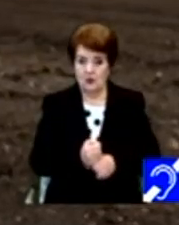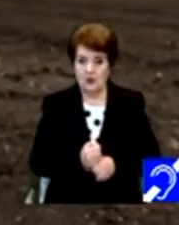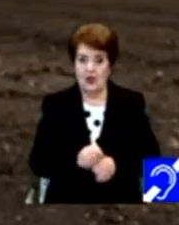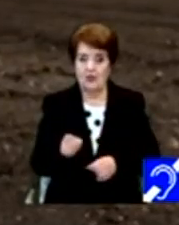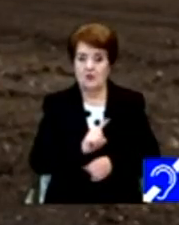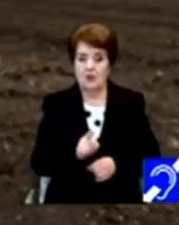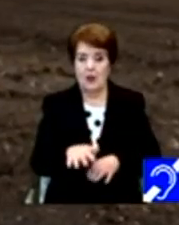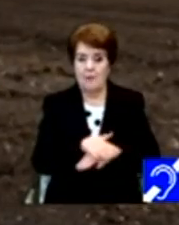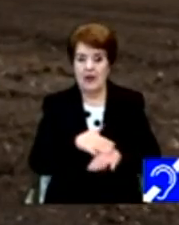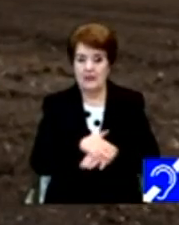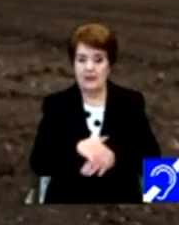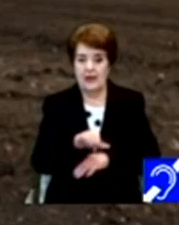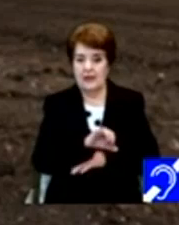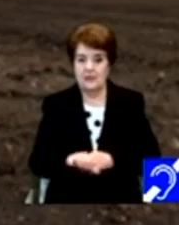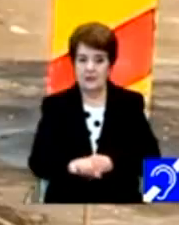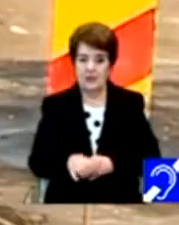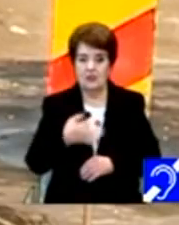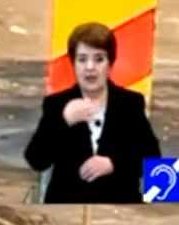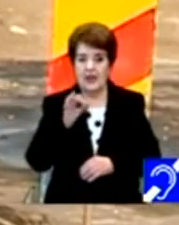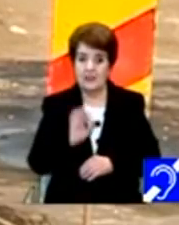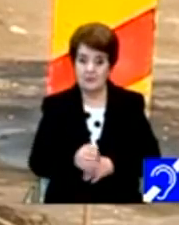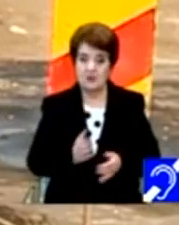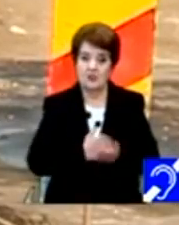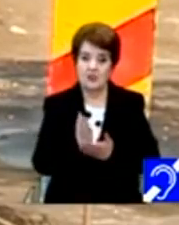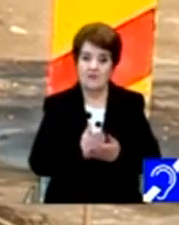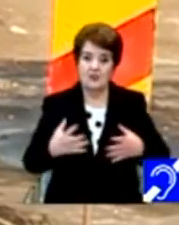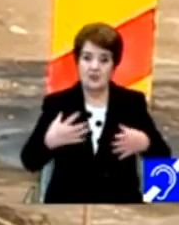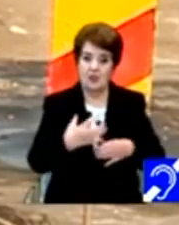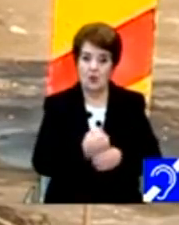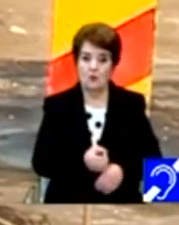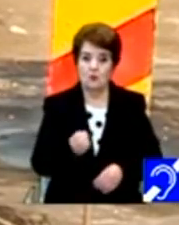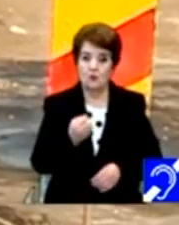pe piața externă, iar exporturile de bunuri și servicii s-au redus cu